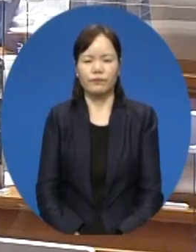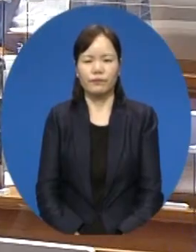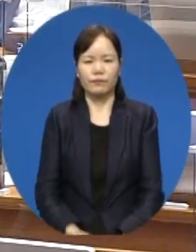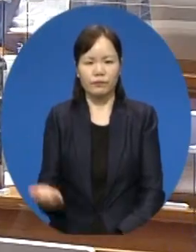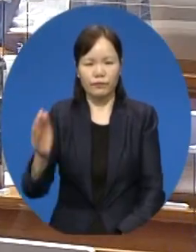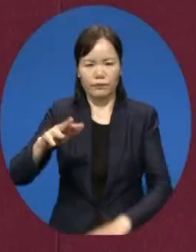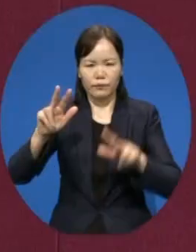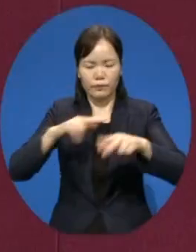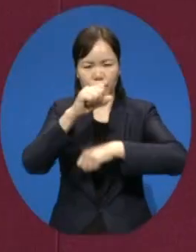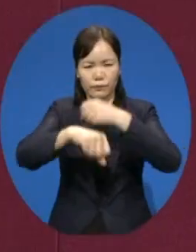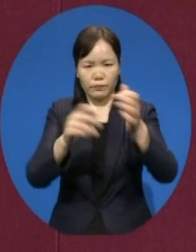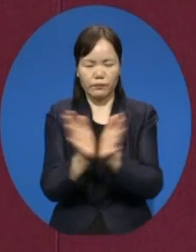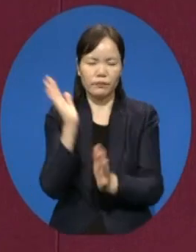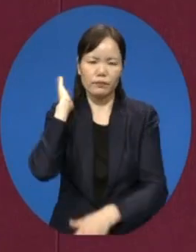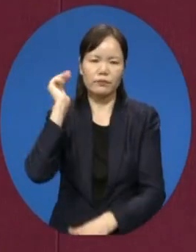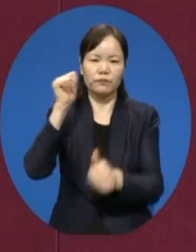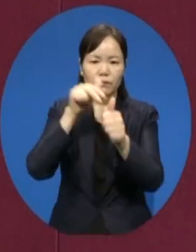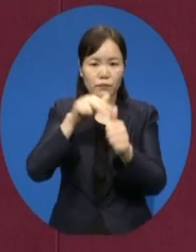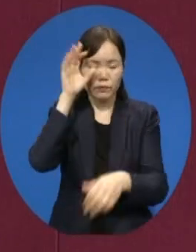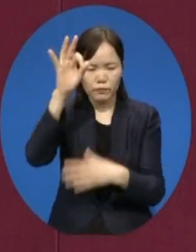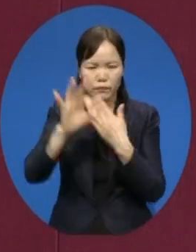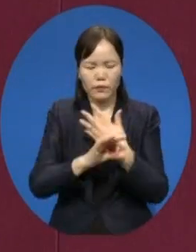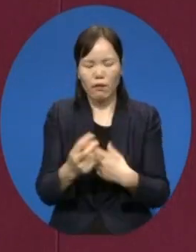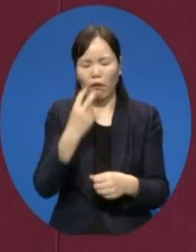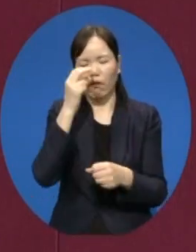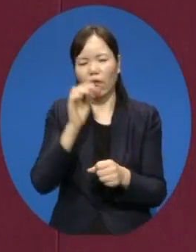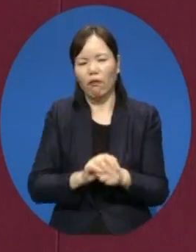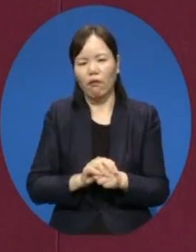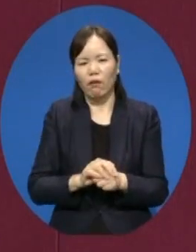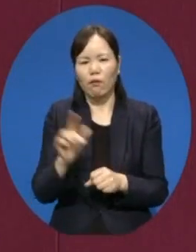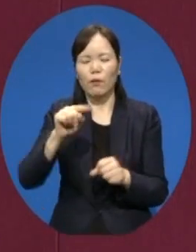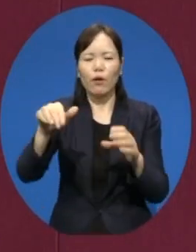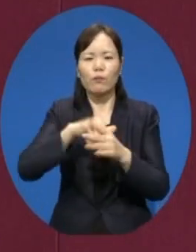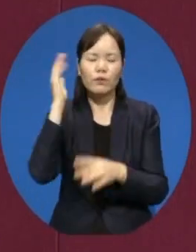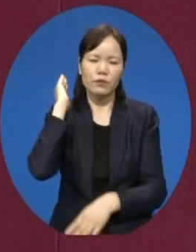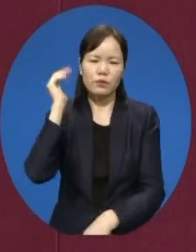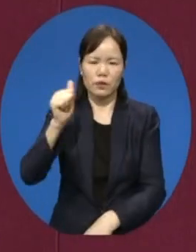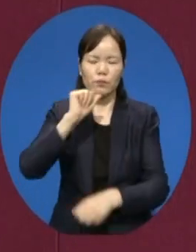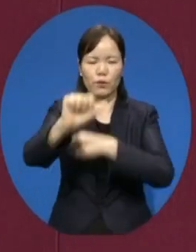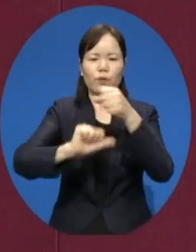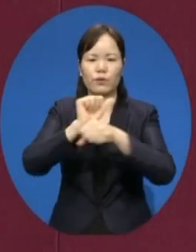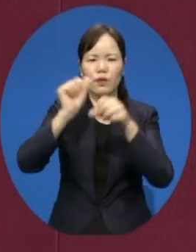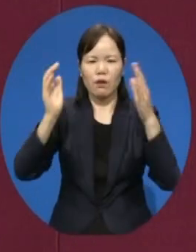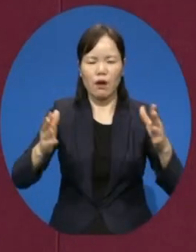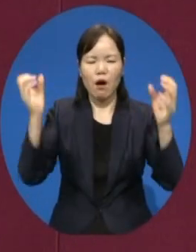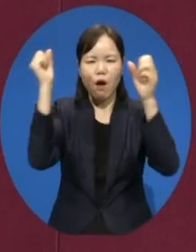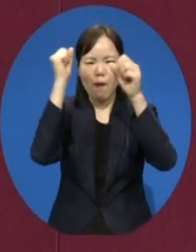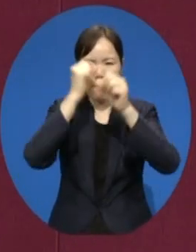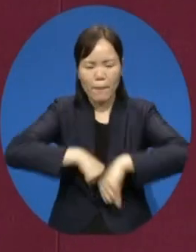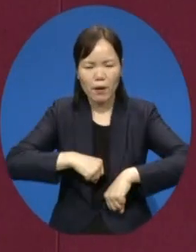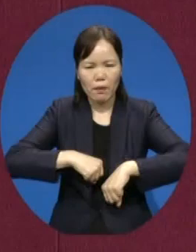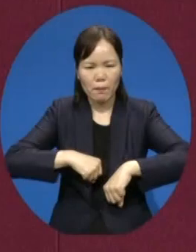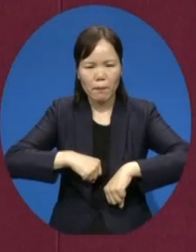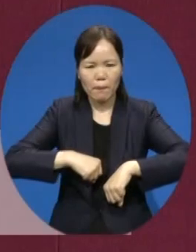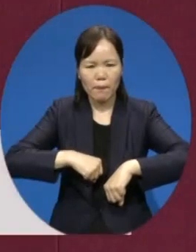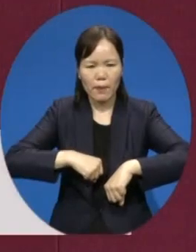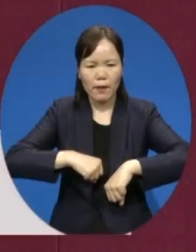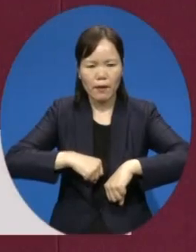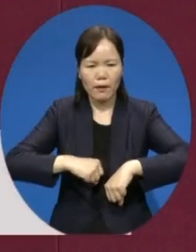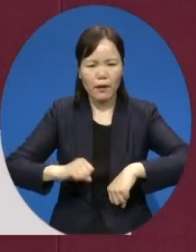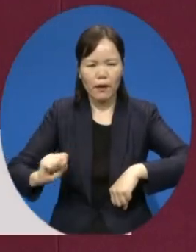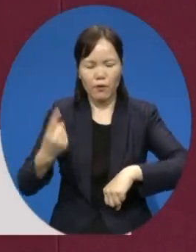그런데 지금 민주당 대선 후보자들 보면 저는 기가 막힙니다. 문재인 정권 5년 내내 폭망 드라마를 같이 썼던 책임자들